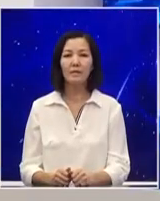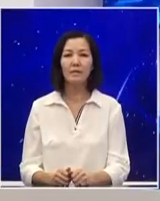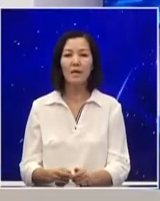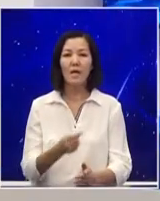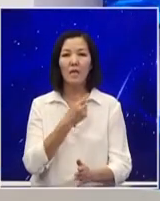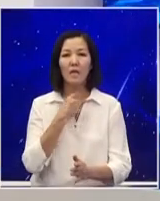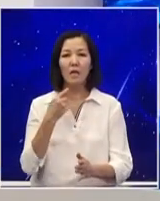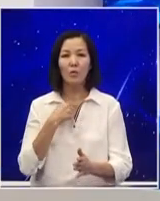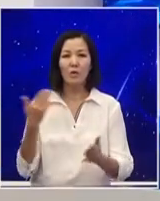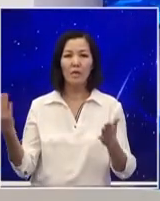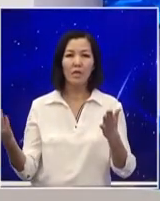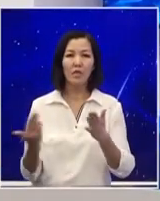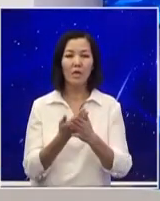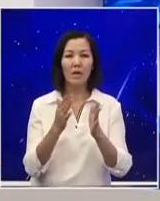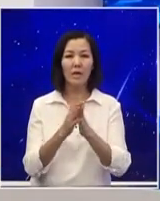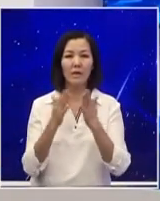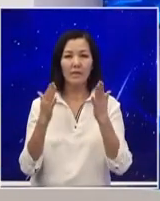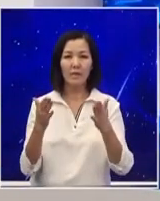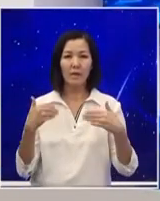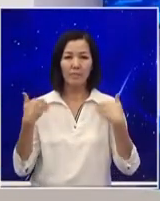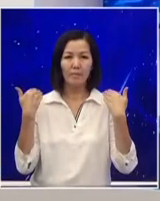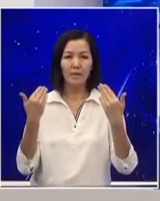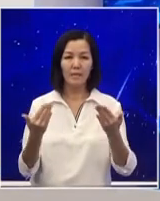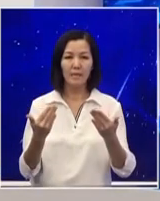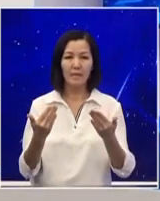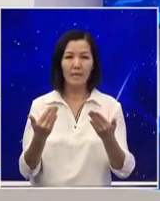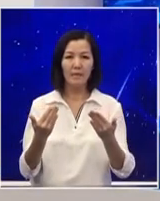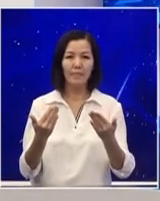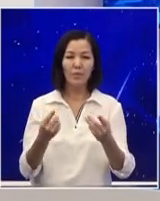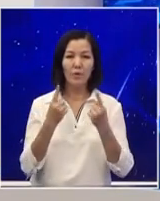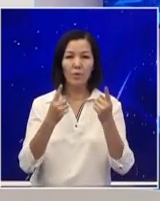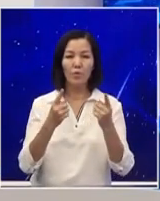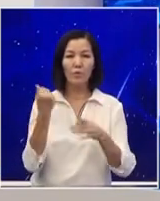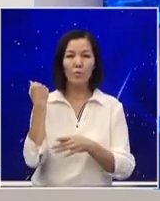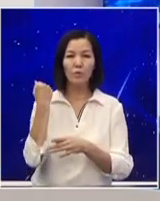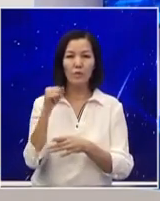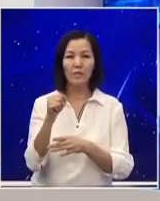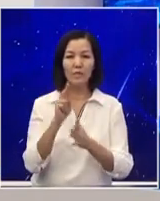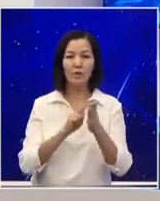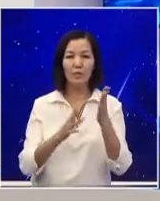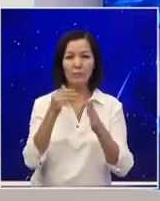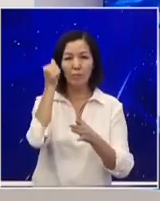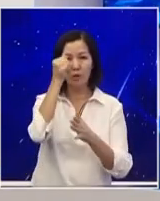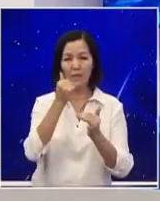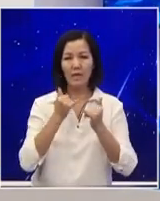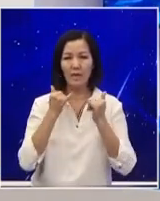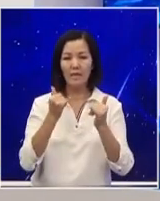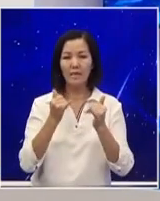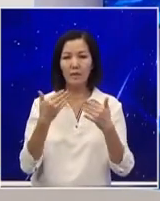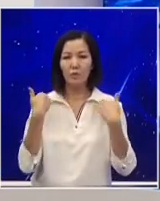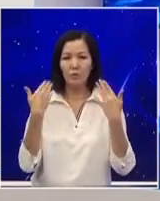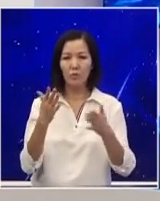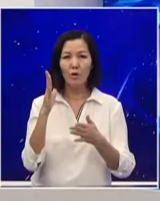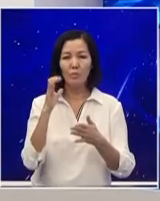Қарттарым, асыл қазынам, осындай атаумен Талдықорғанда жаңа кітаптың тұсауы кесілді. Туынды ұлы жеңістің 75 жылдығы аясында шығарылып